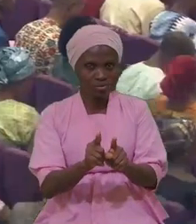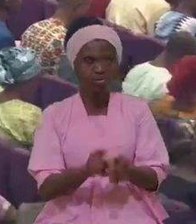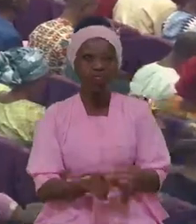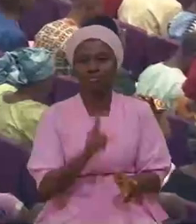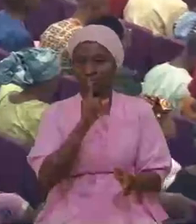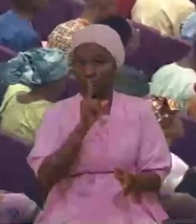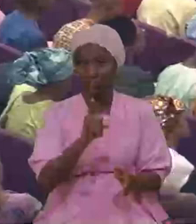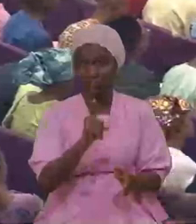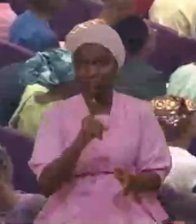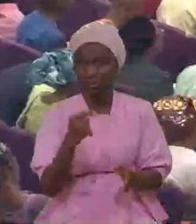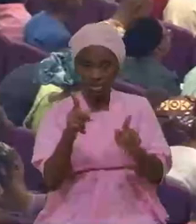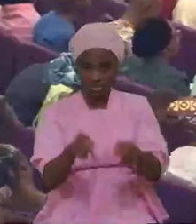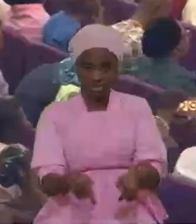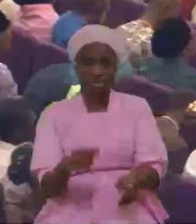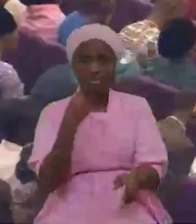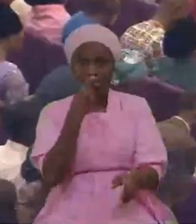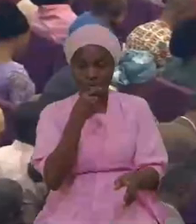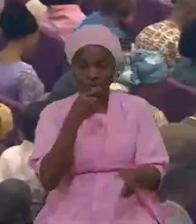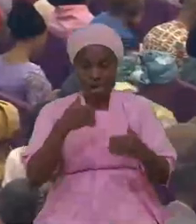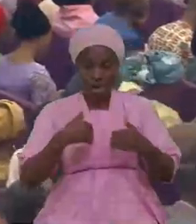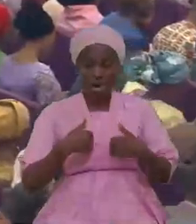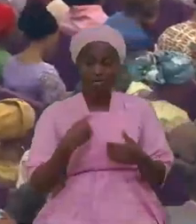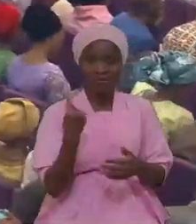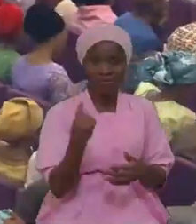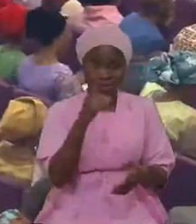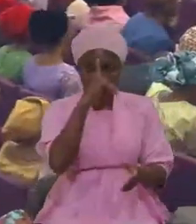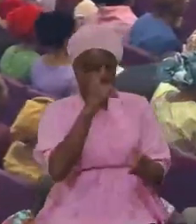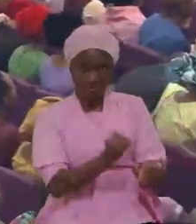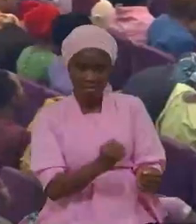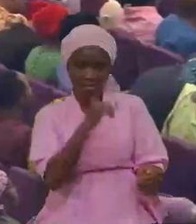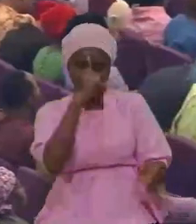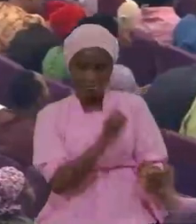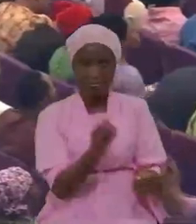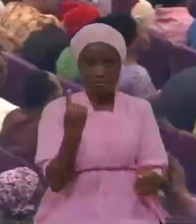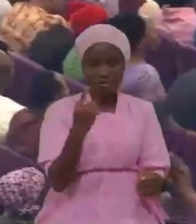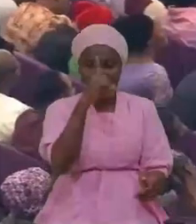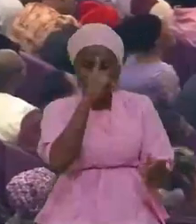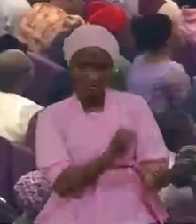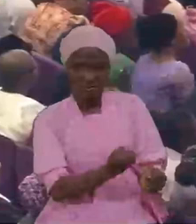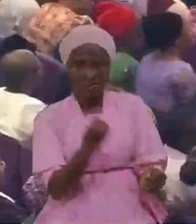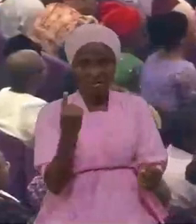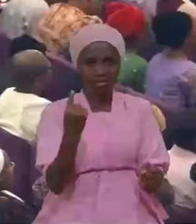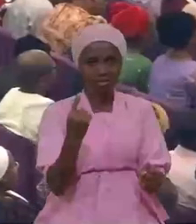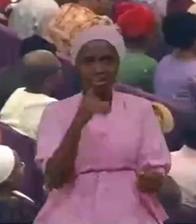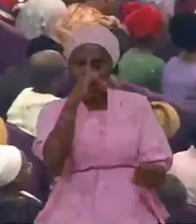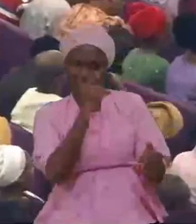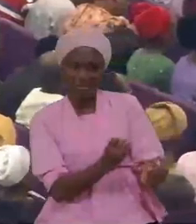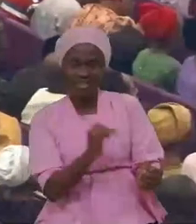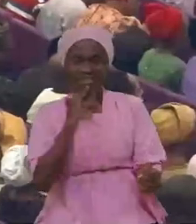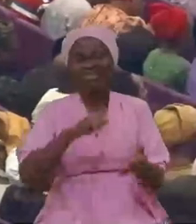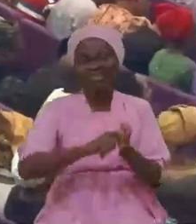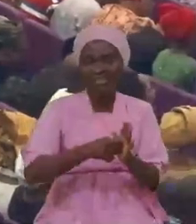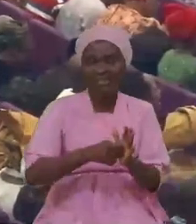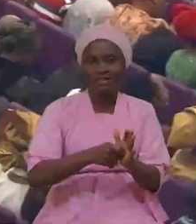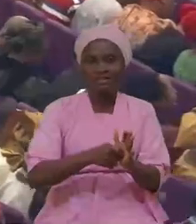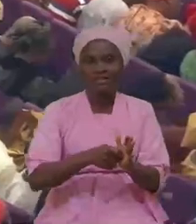celui qui possède seulement la foi seule, que la foi est la clé que